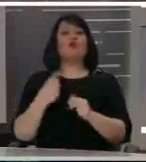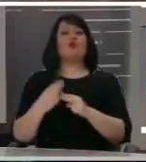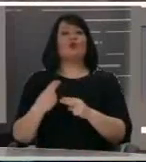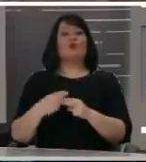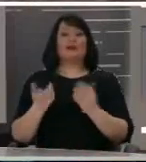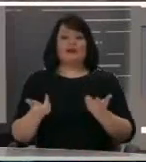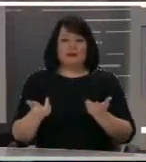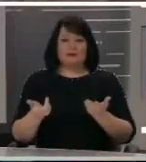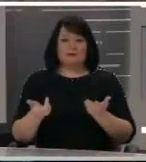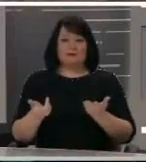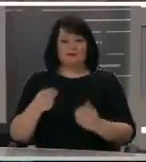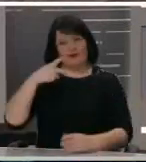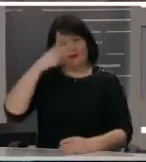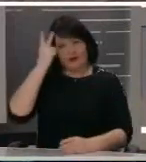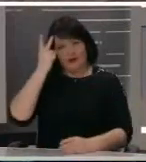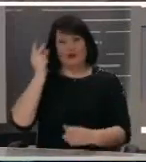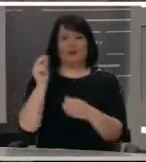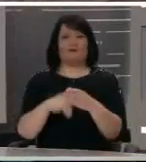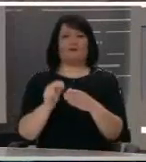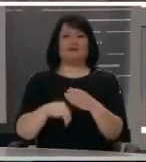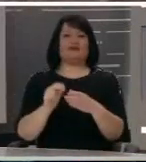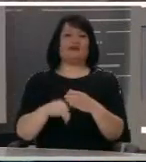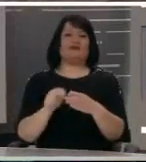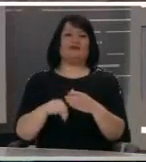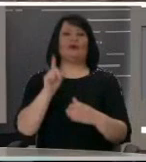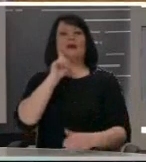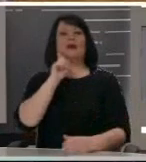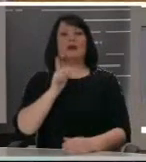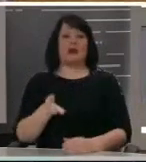αίτημα για το δικαίωμα ψήφου για τις γυναίκες.